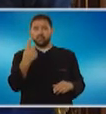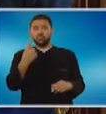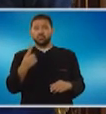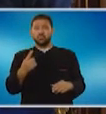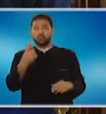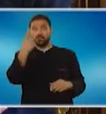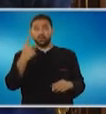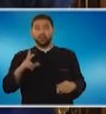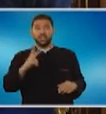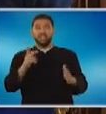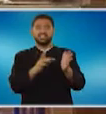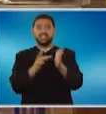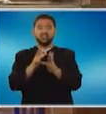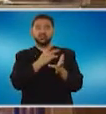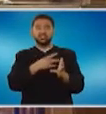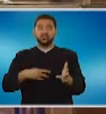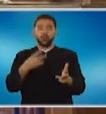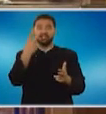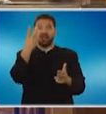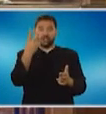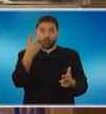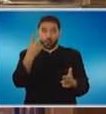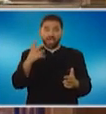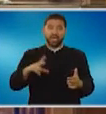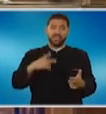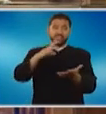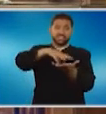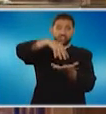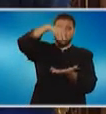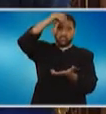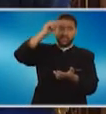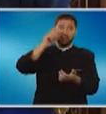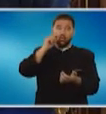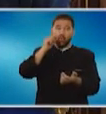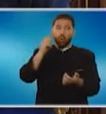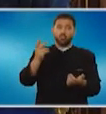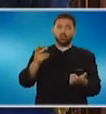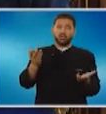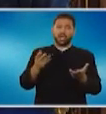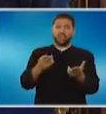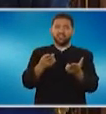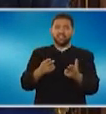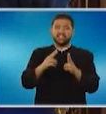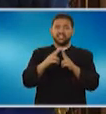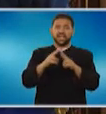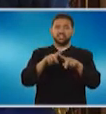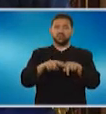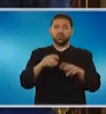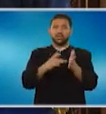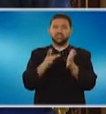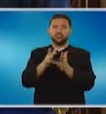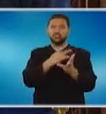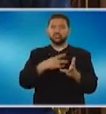principal este Hristos și al doilea personaj principal este sufletul omului, ce vine către Hristos.